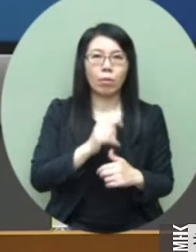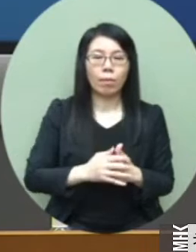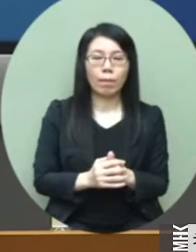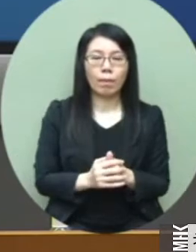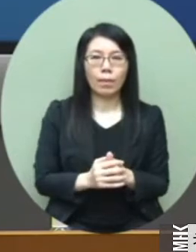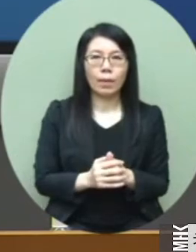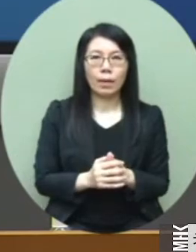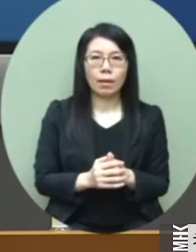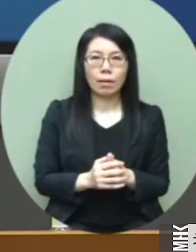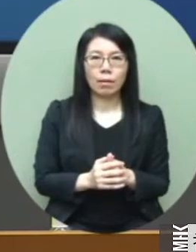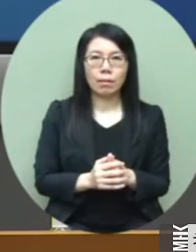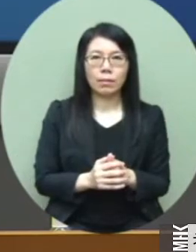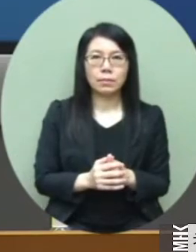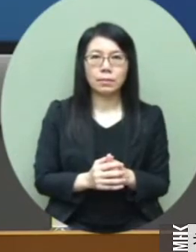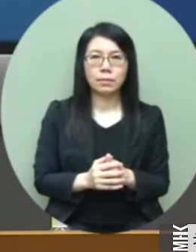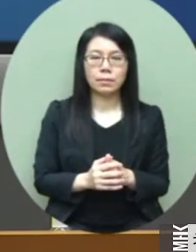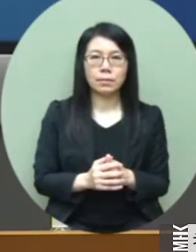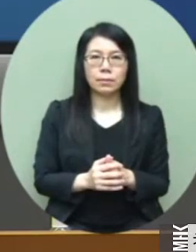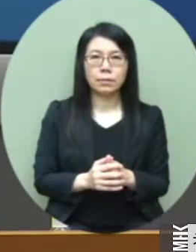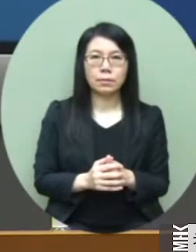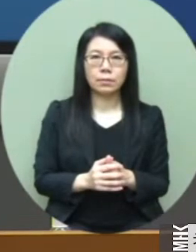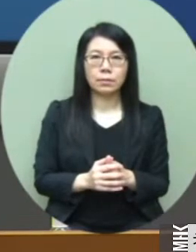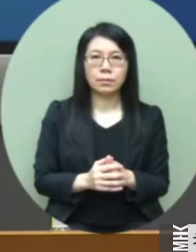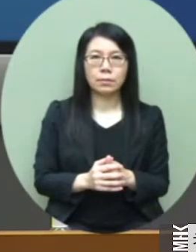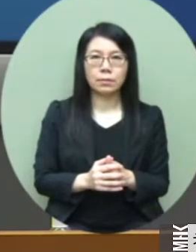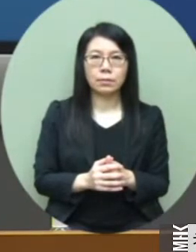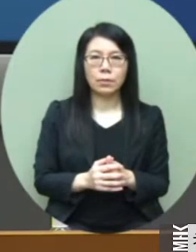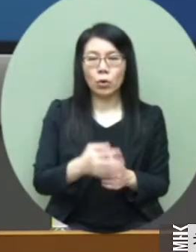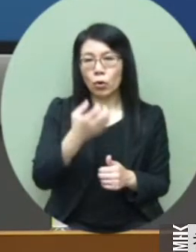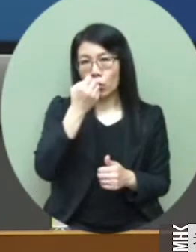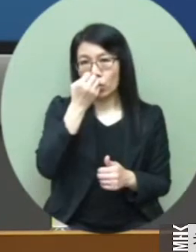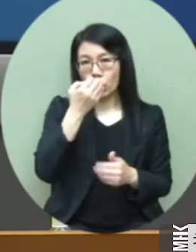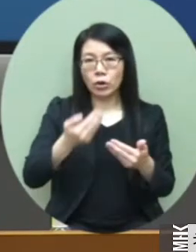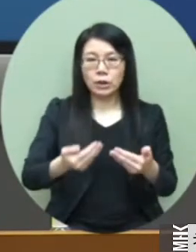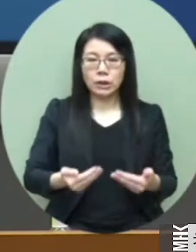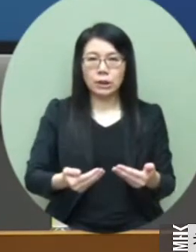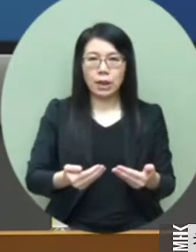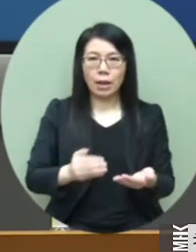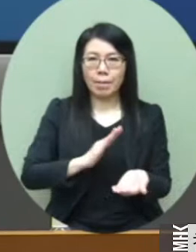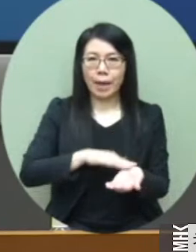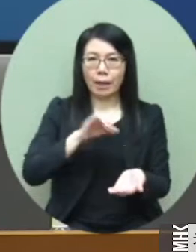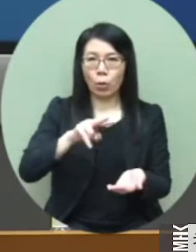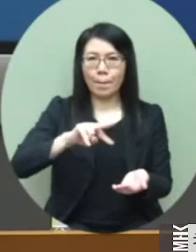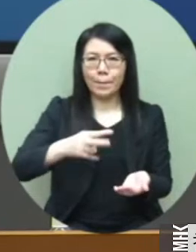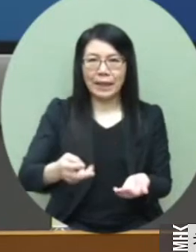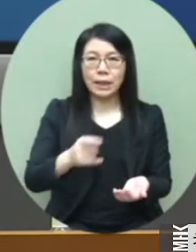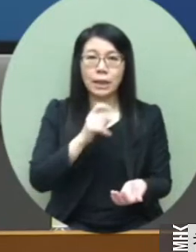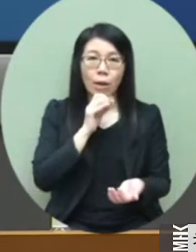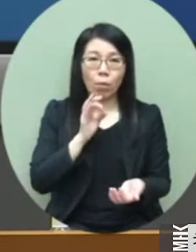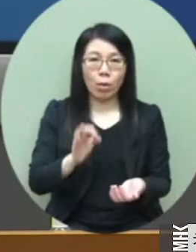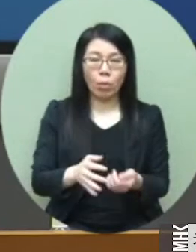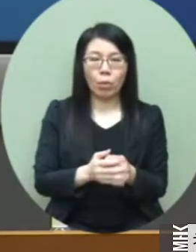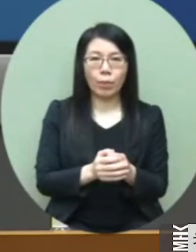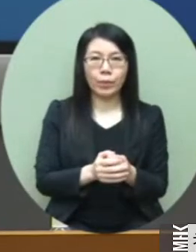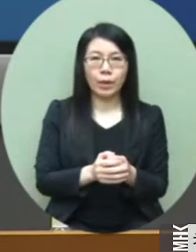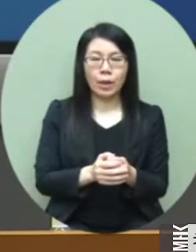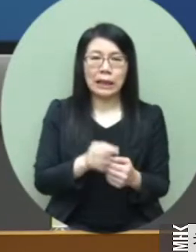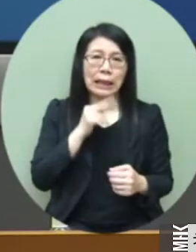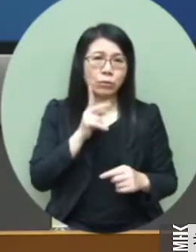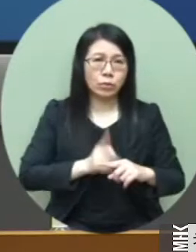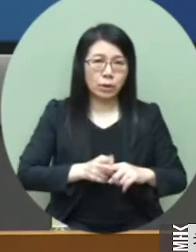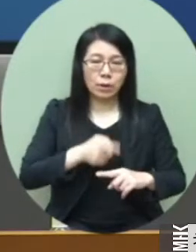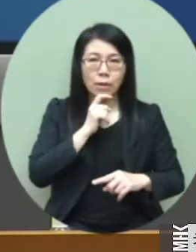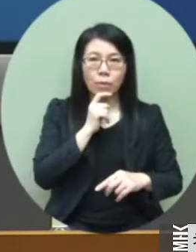看我们香港现在有没有这些的情况。当然如果是有的话，也